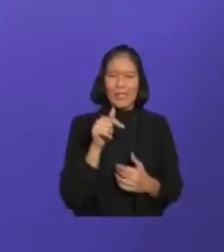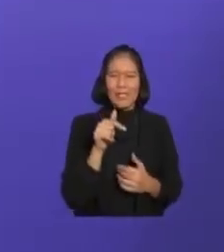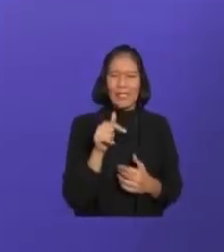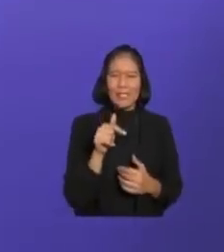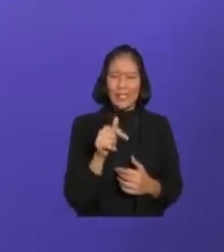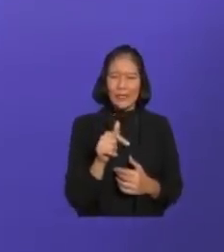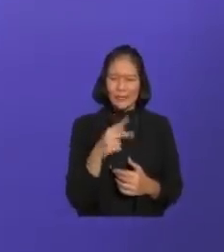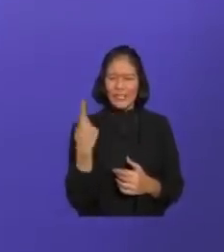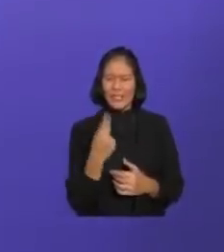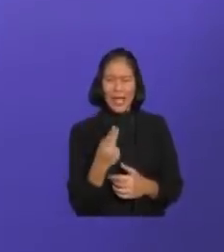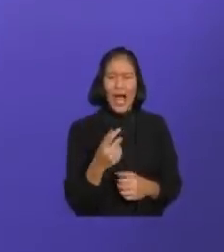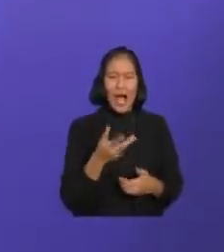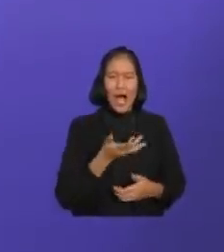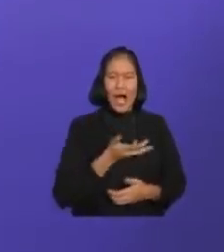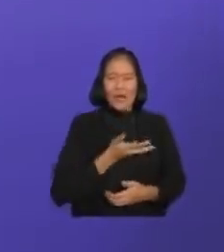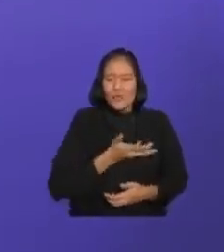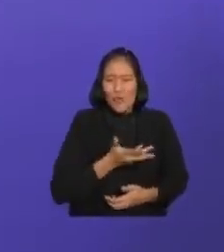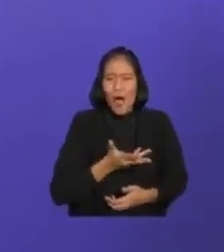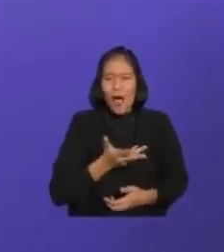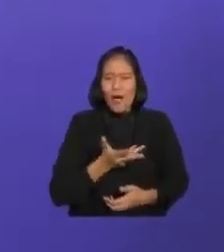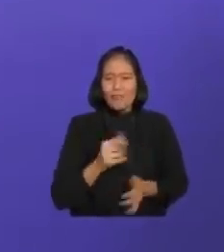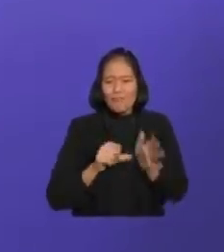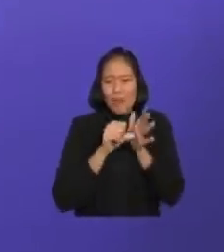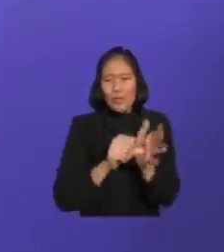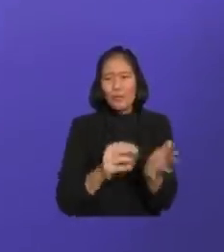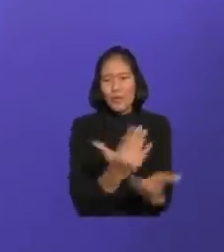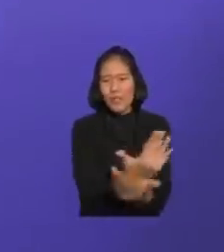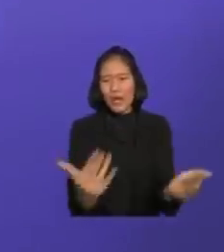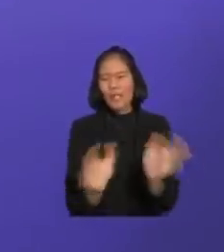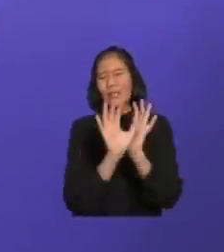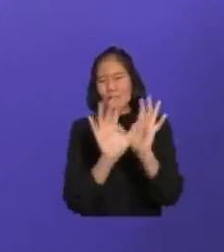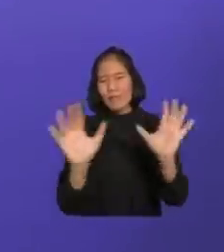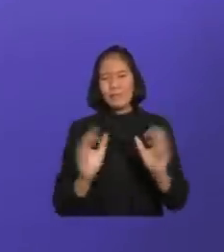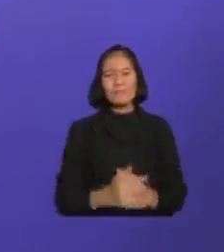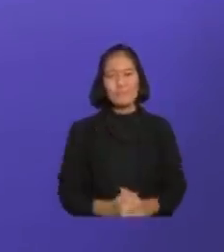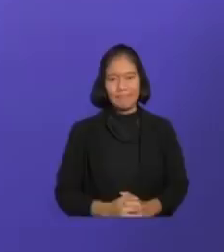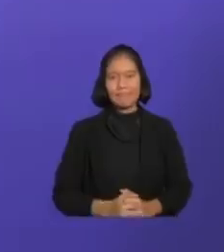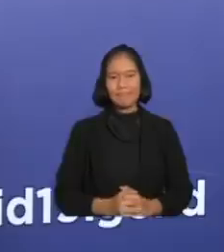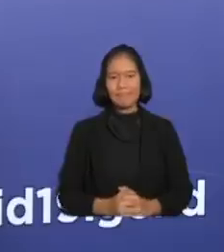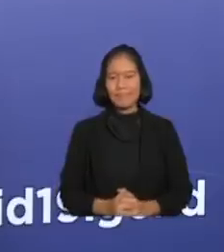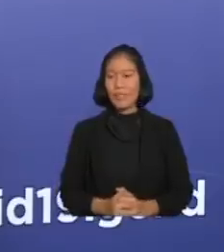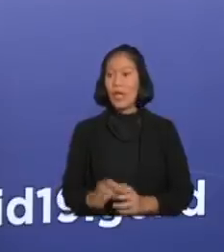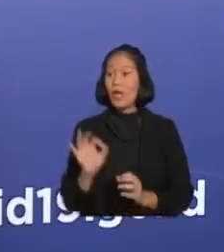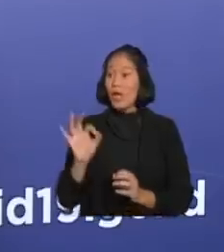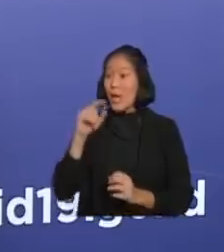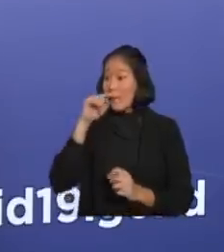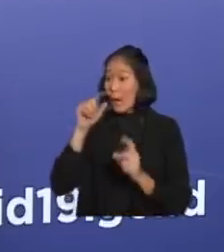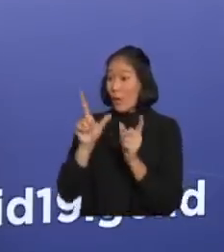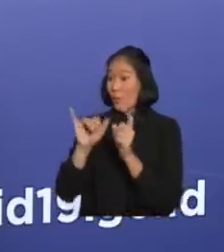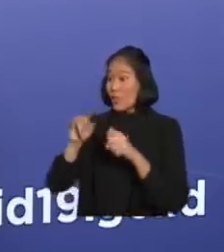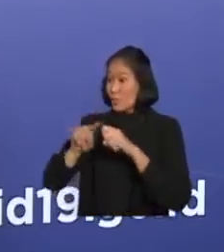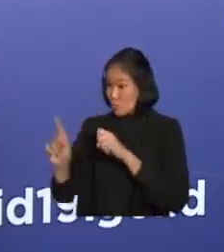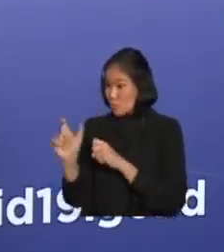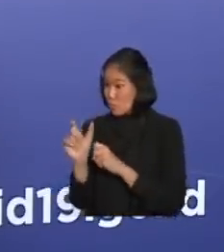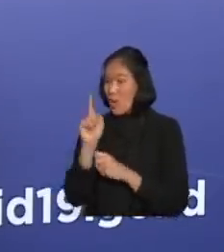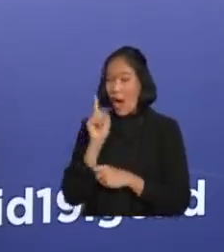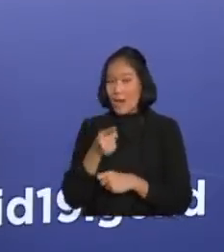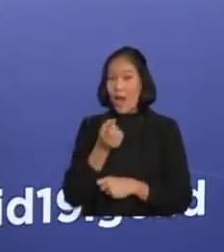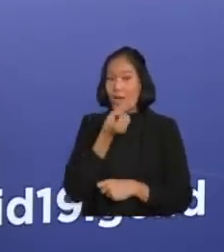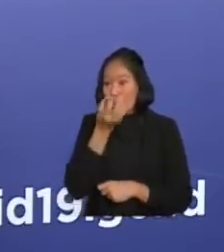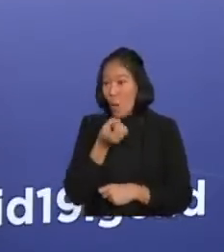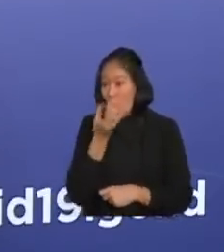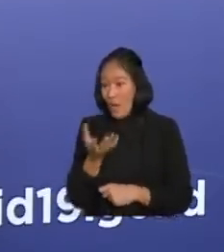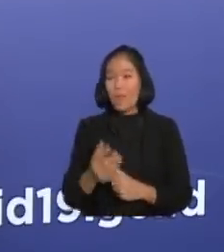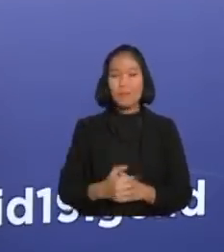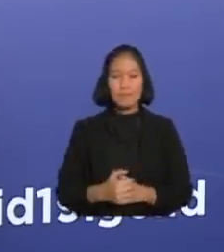hal yang sangat kita senang lakukan gitu untuk membantu semua orang sebanyak mungkin Woi profilku mungkin ada himbauan buat masyarakat rap